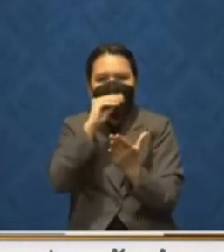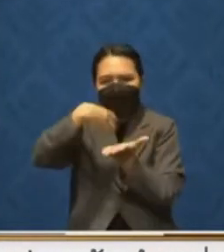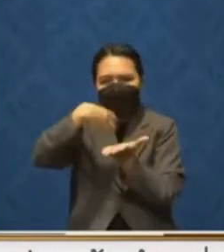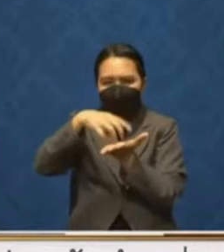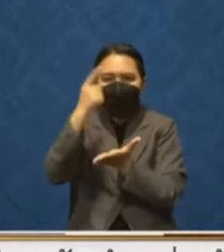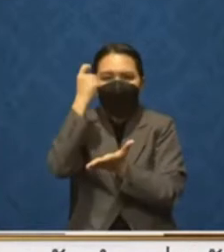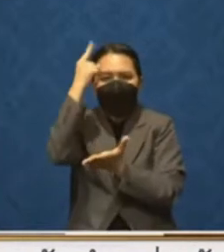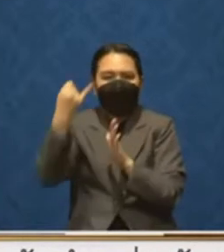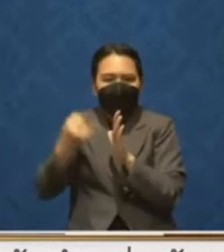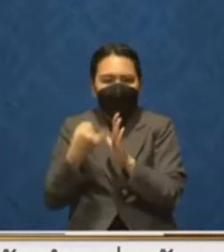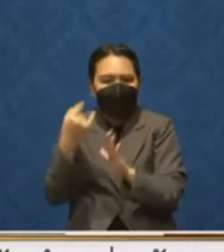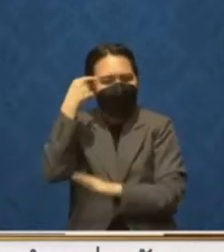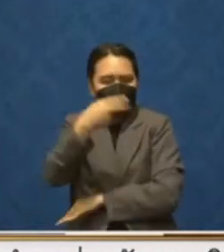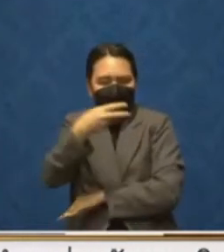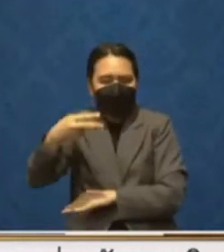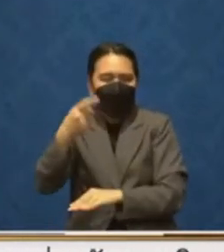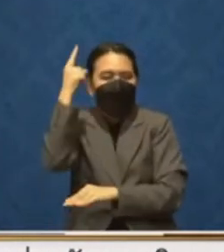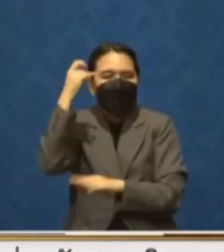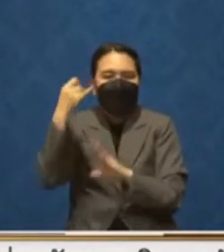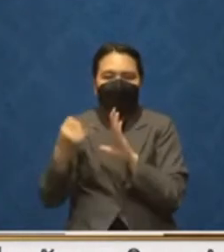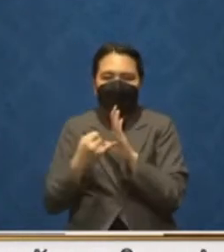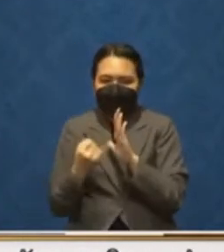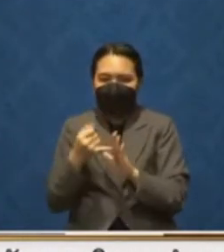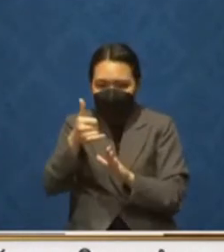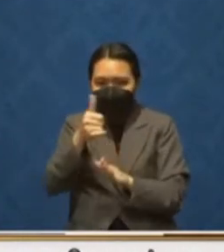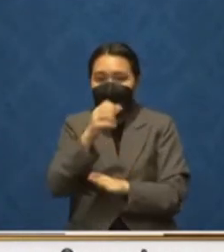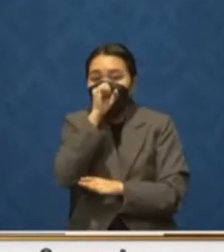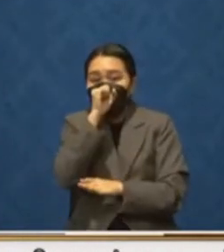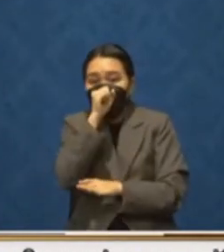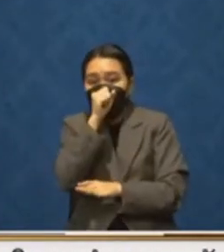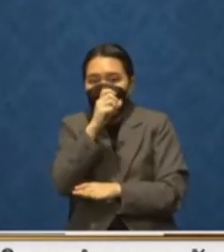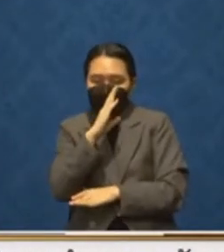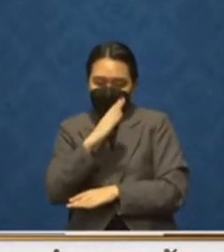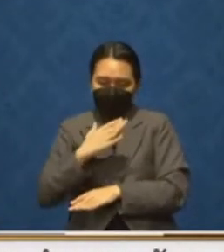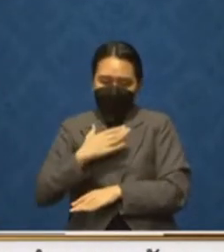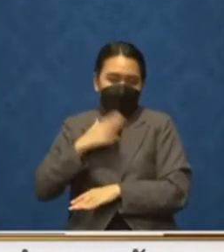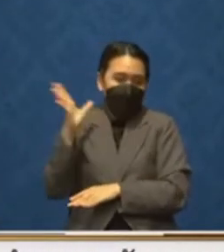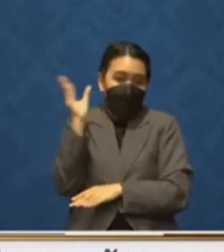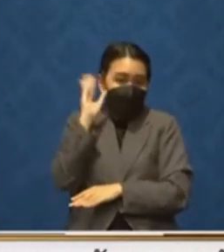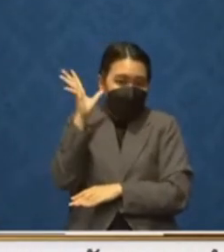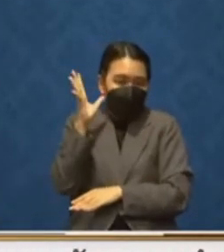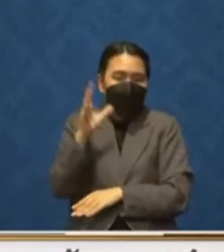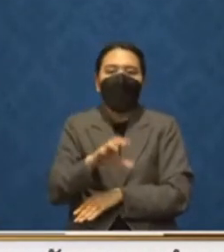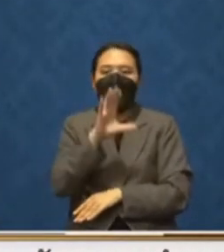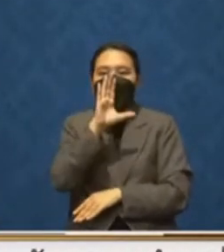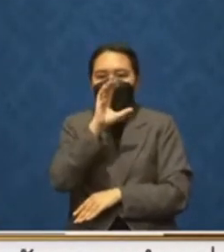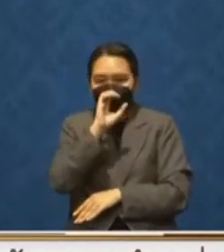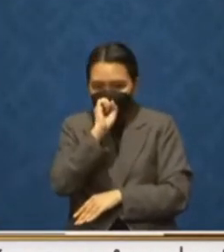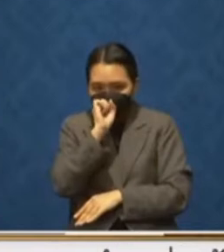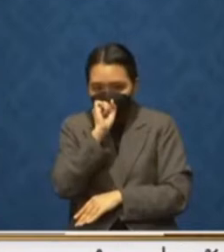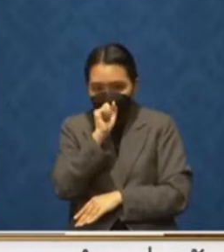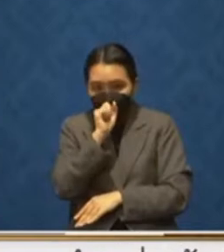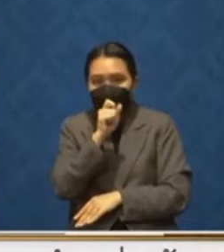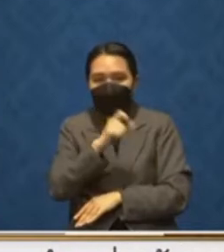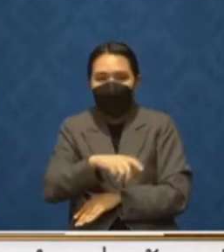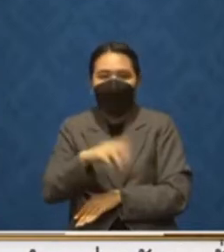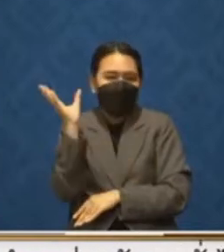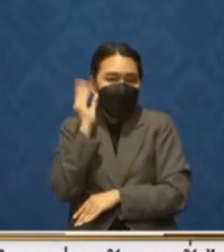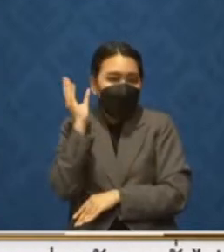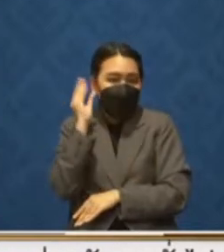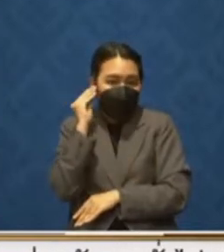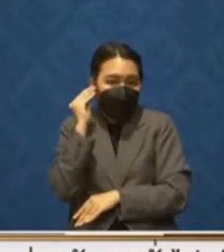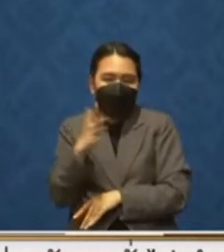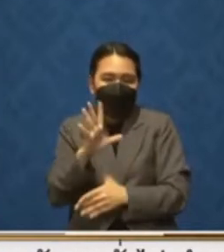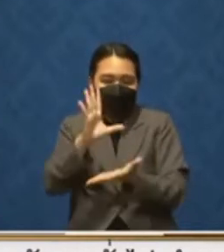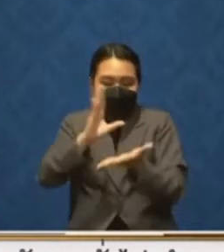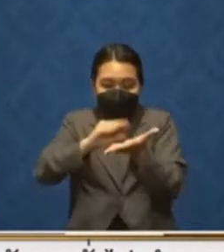ที่ได้แต่เข้าใจกันได้ง่ายนะครับก็ลองฟังกันถ้าท่านไม่เชื่อผมก็เราพังท่านแล้วก็ไปหาข้อมูลอื่นมาก็แล้วกันนะ